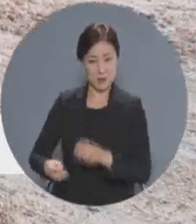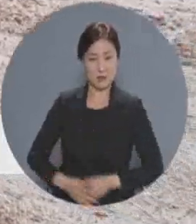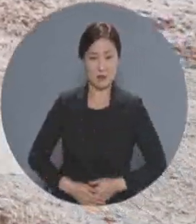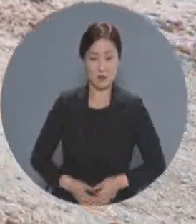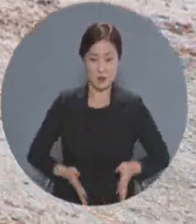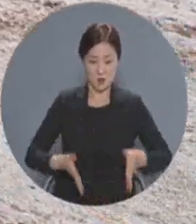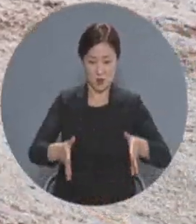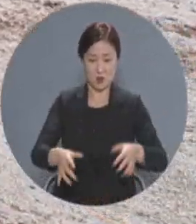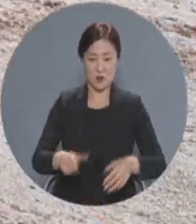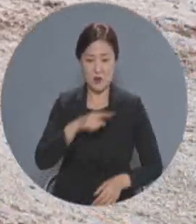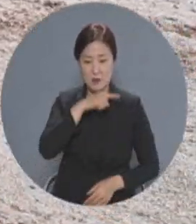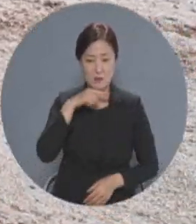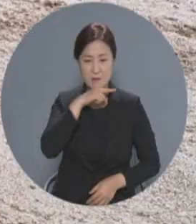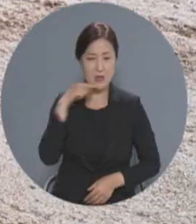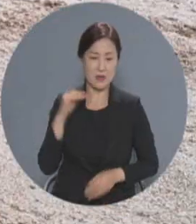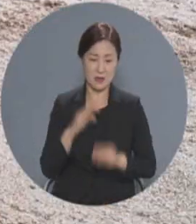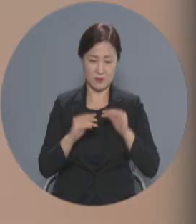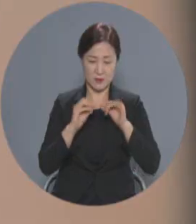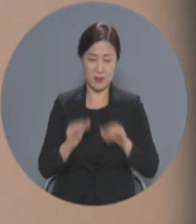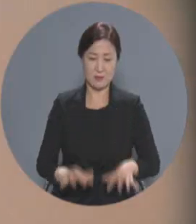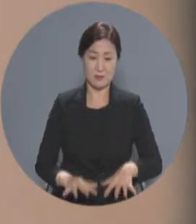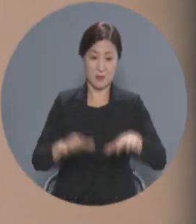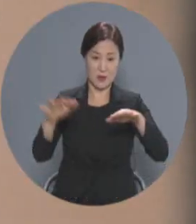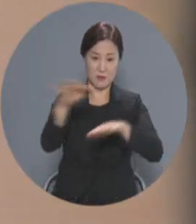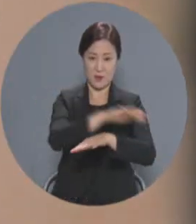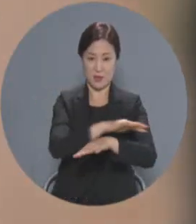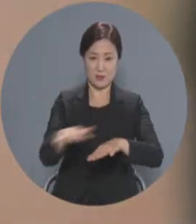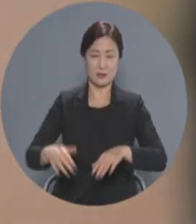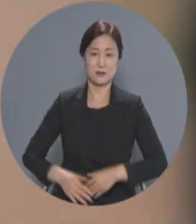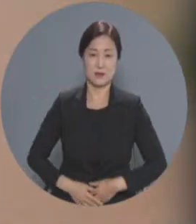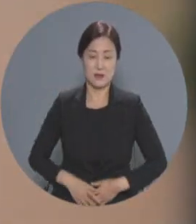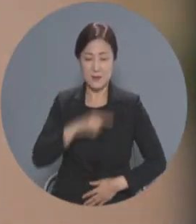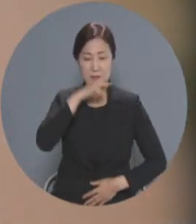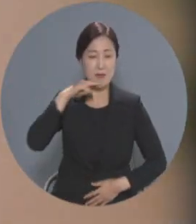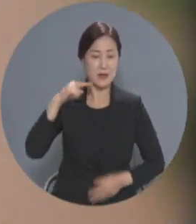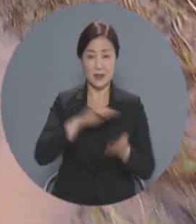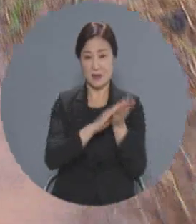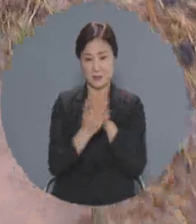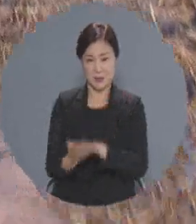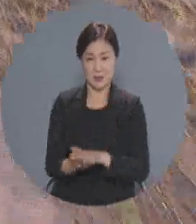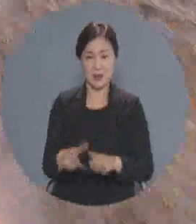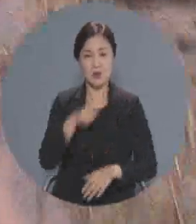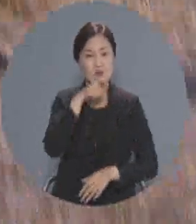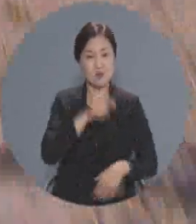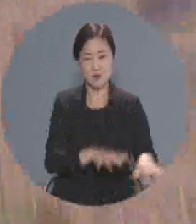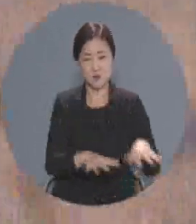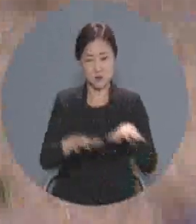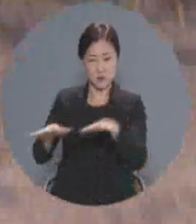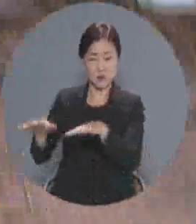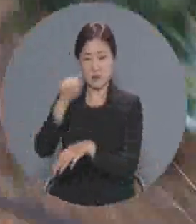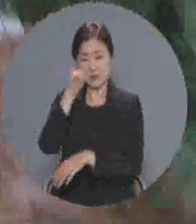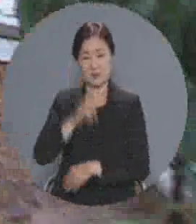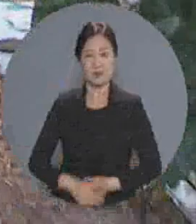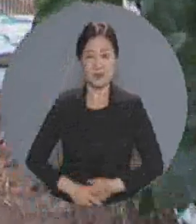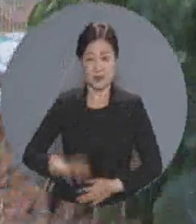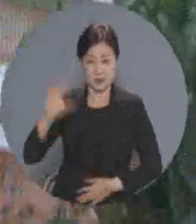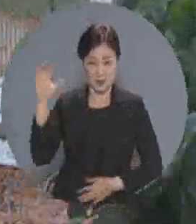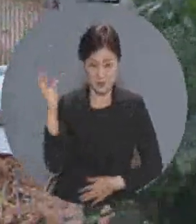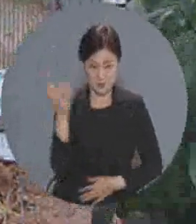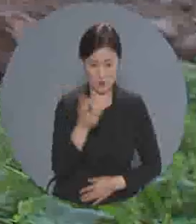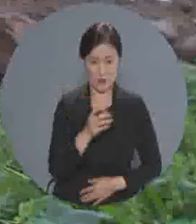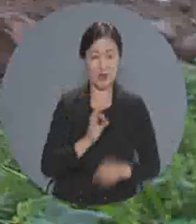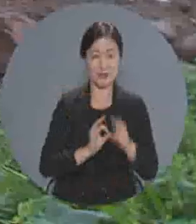흙탕물로 뒤덮였습니다. 범람한 하천은 온통 황토색으로 변했습니다. 태풍 오마이스가 휩쓸고 간